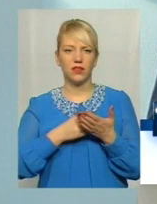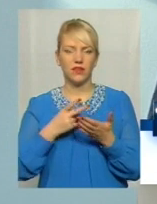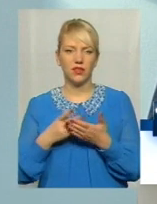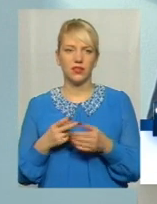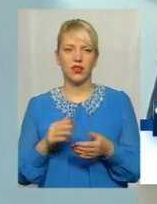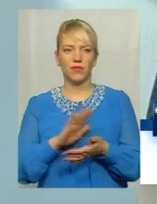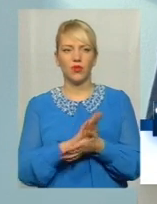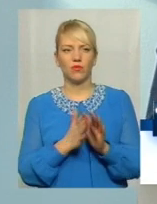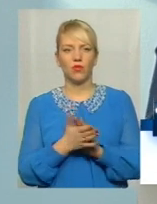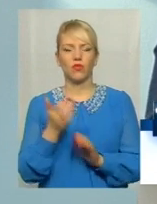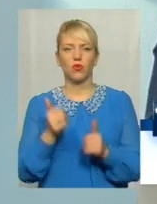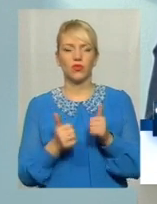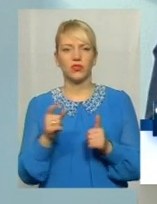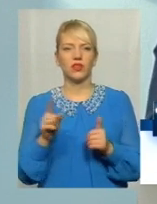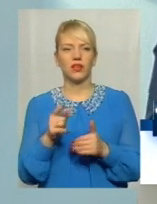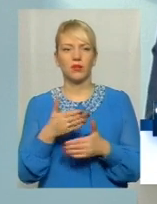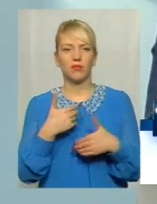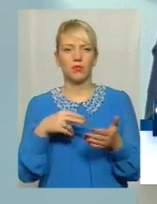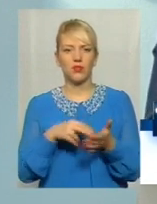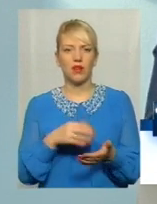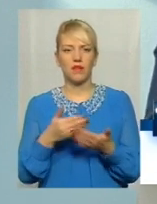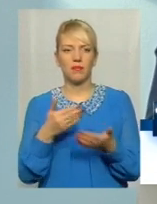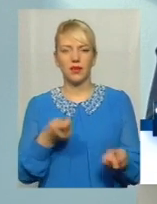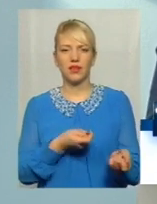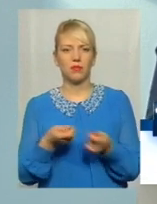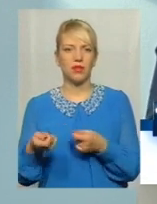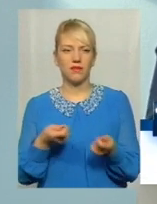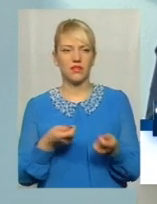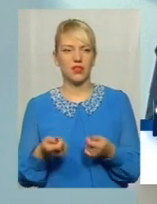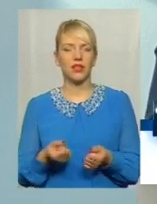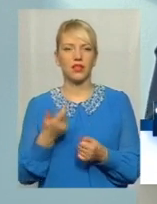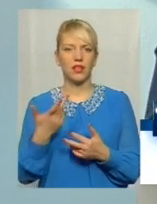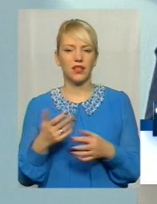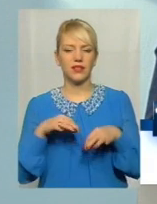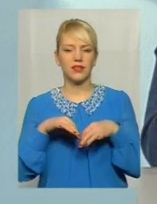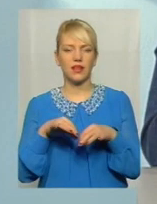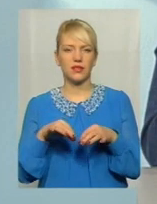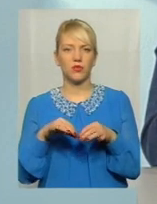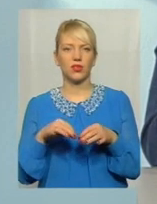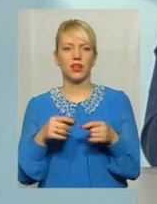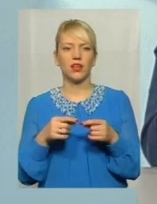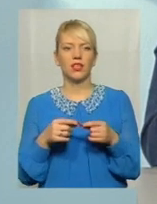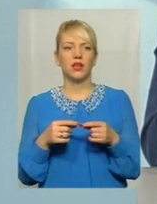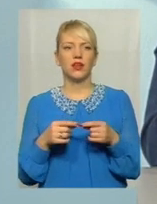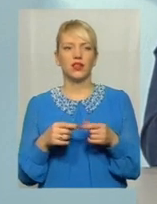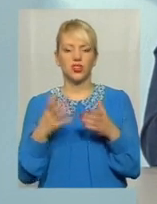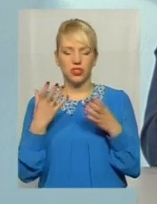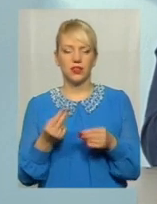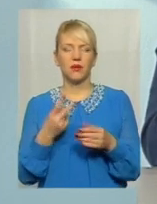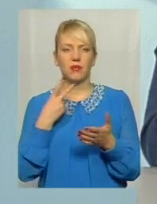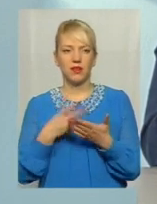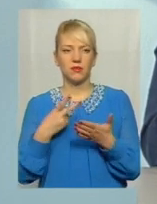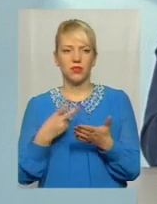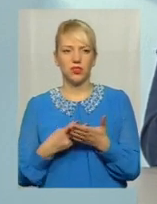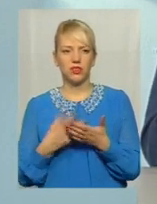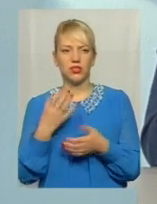Умови конкурсу ті, які ми поставили перед перевізниками, кількість транспортних засобів – ще передбачається.